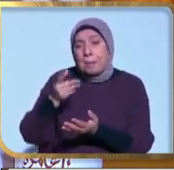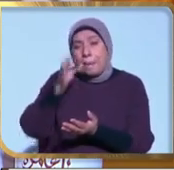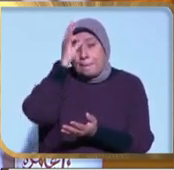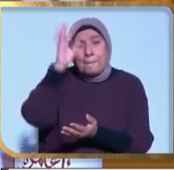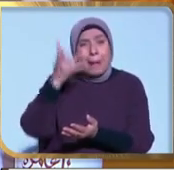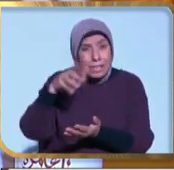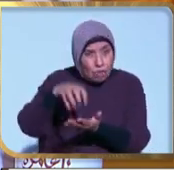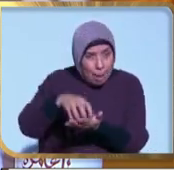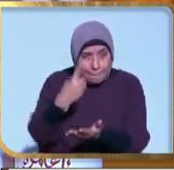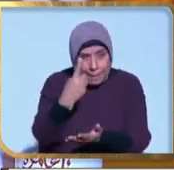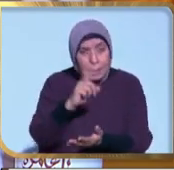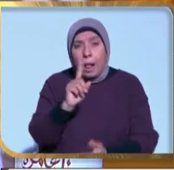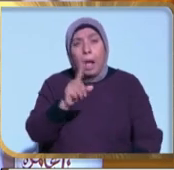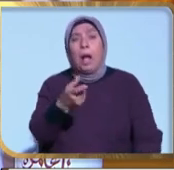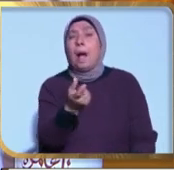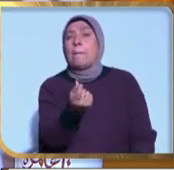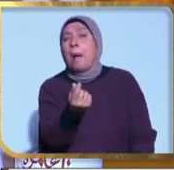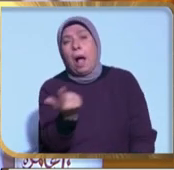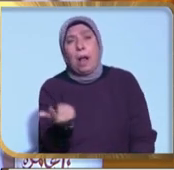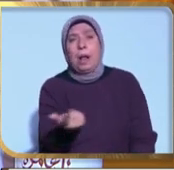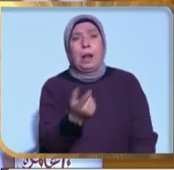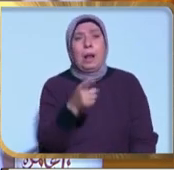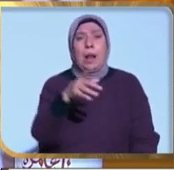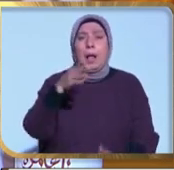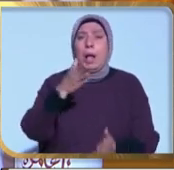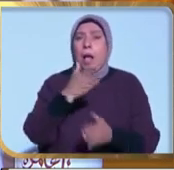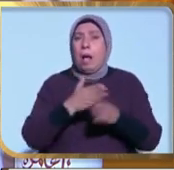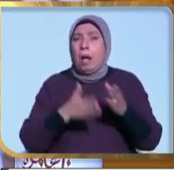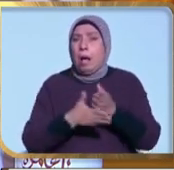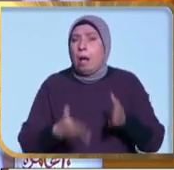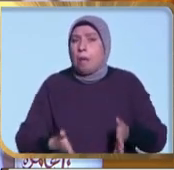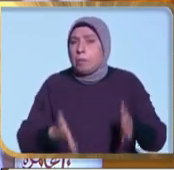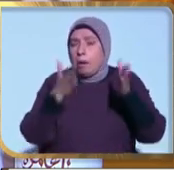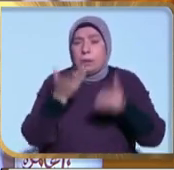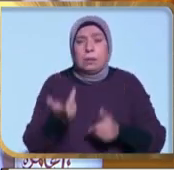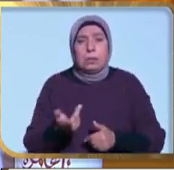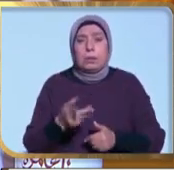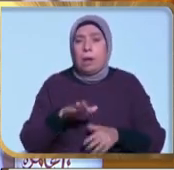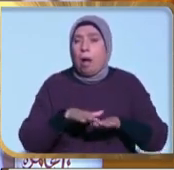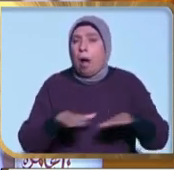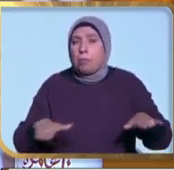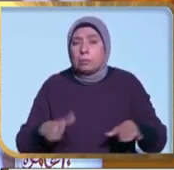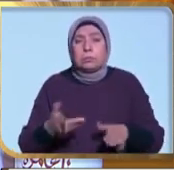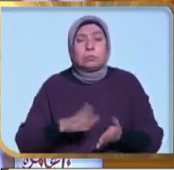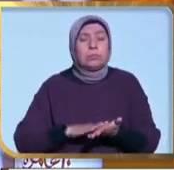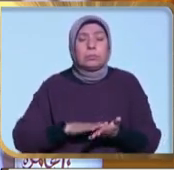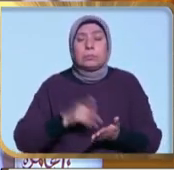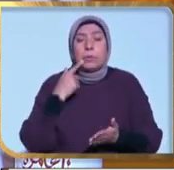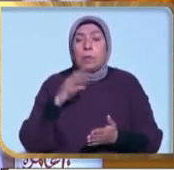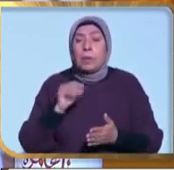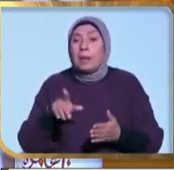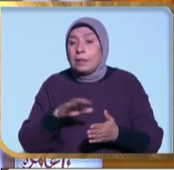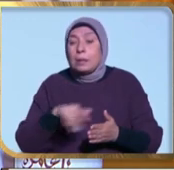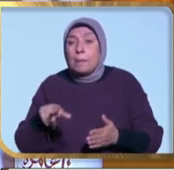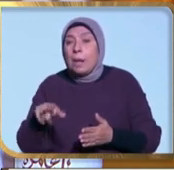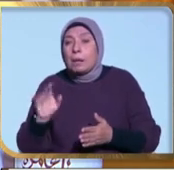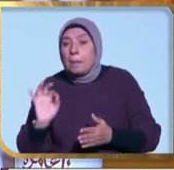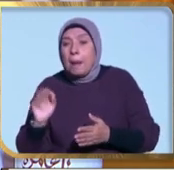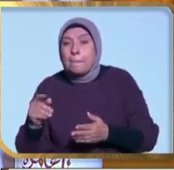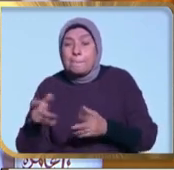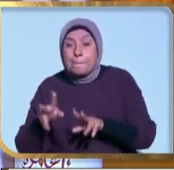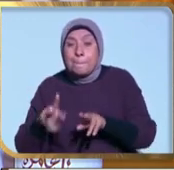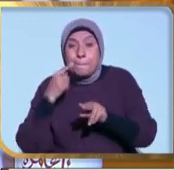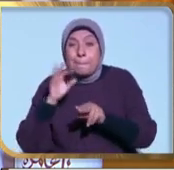ذهب ارض عقار اي شيء او ان انا اراضيهم كل واحد بما يحتاج مش لازم تبقى العين